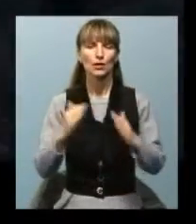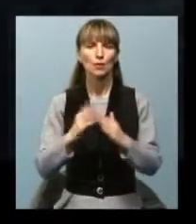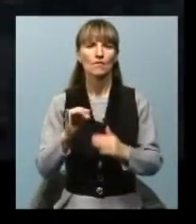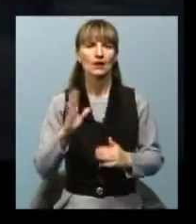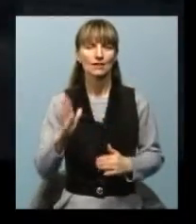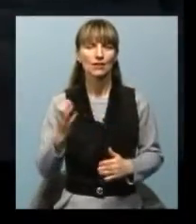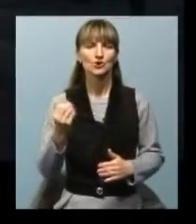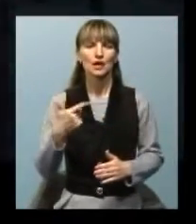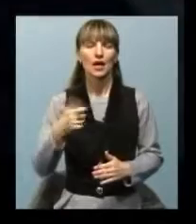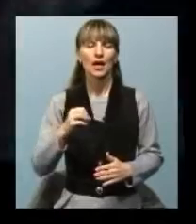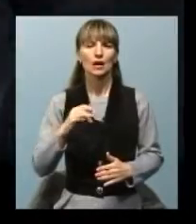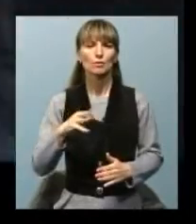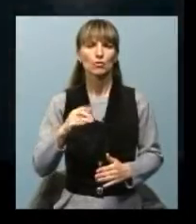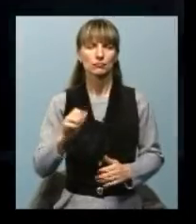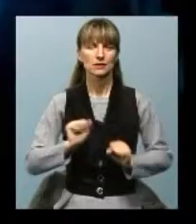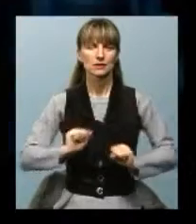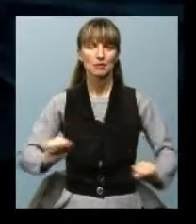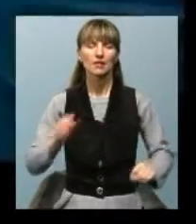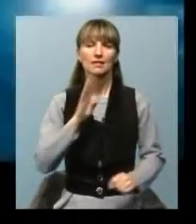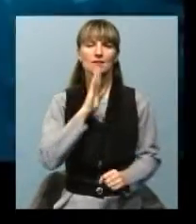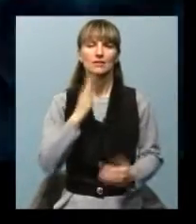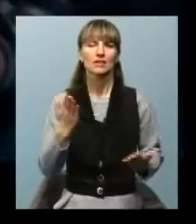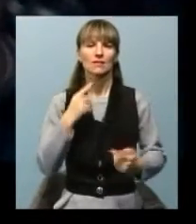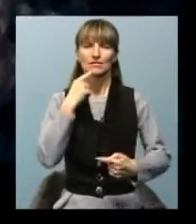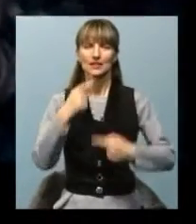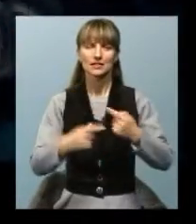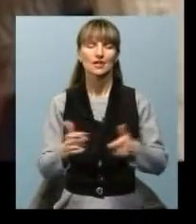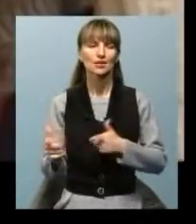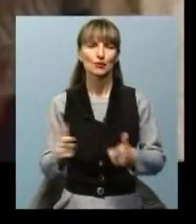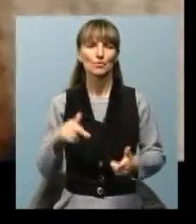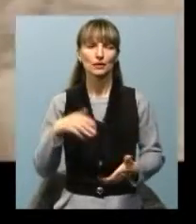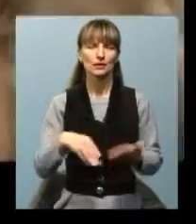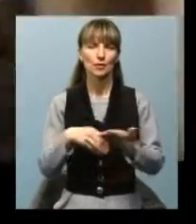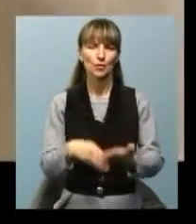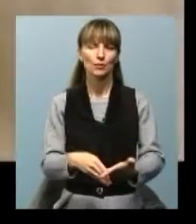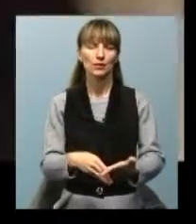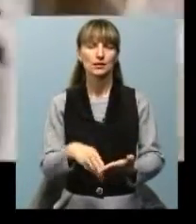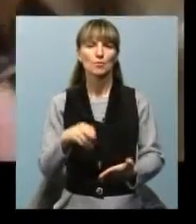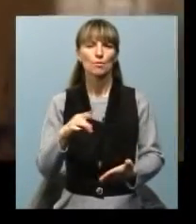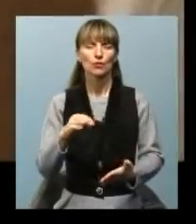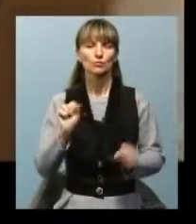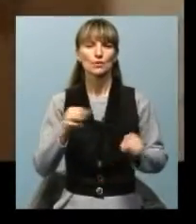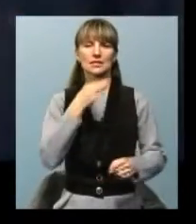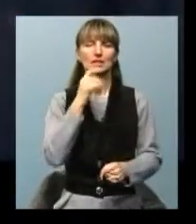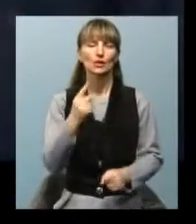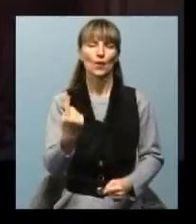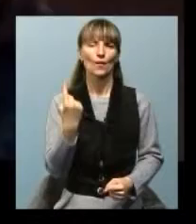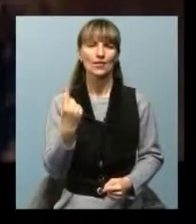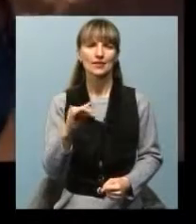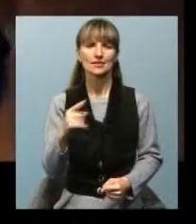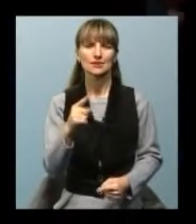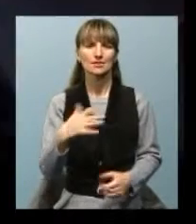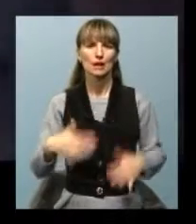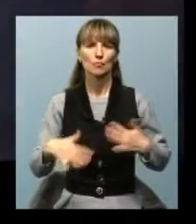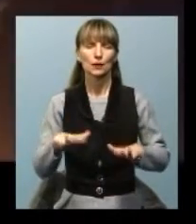ще Герміона – хоробра і відважна дівчина, яка завжди готова прийти на допомогу. Проте можна сказати, що одне з її